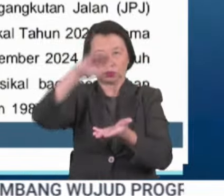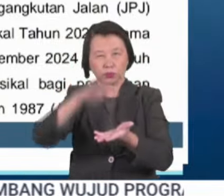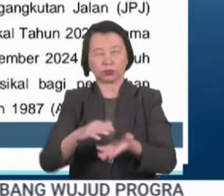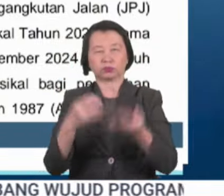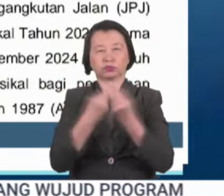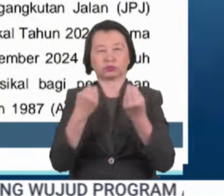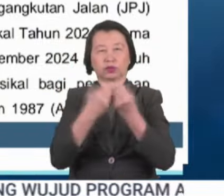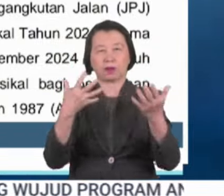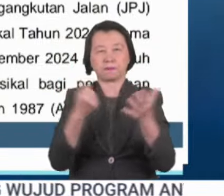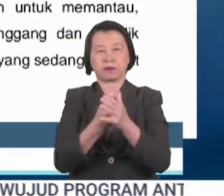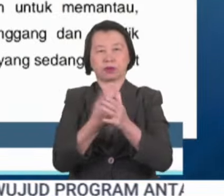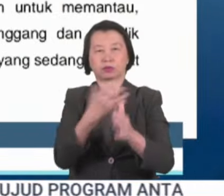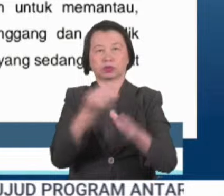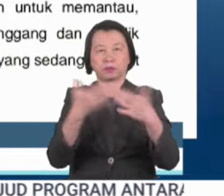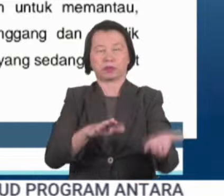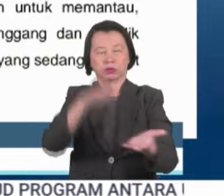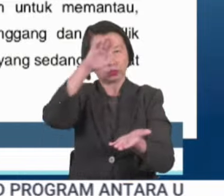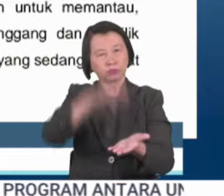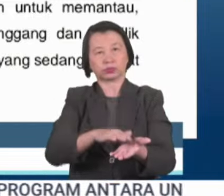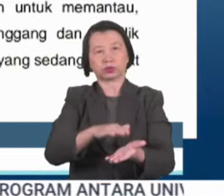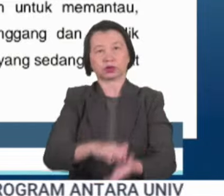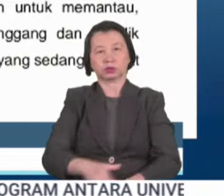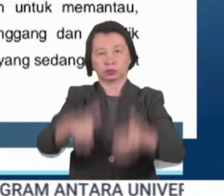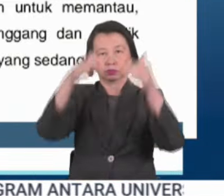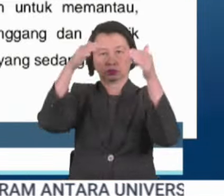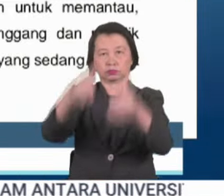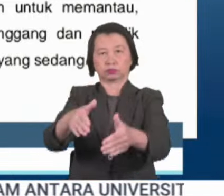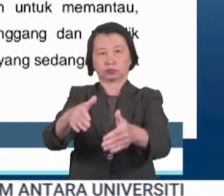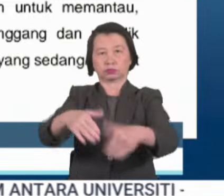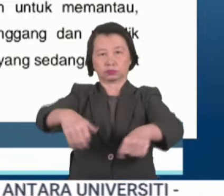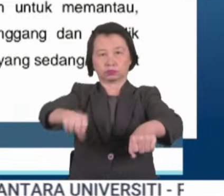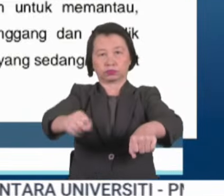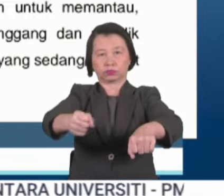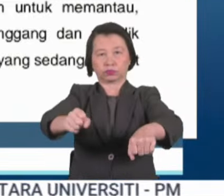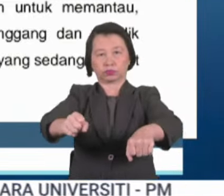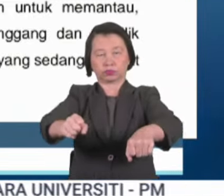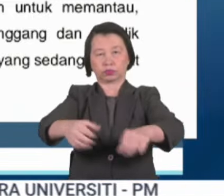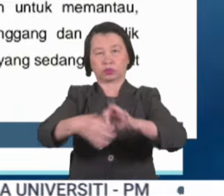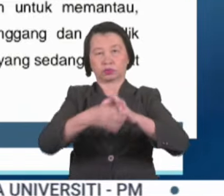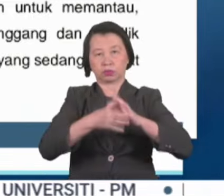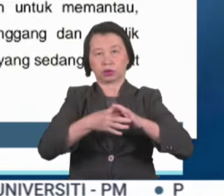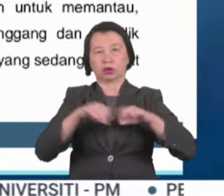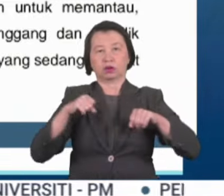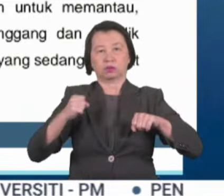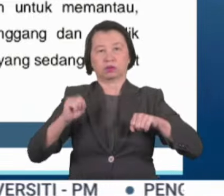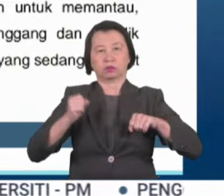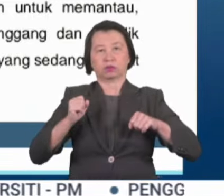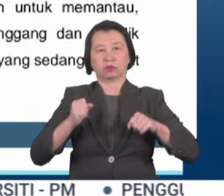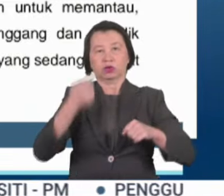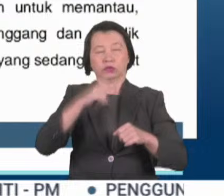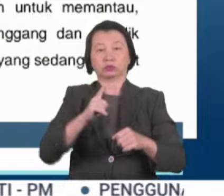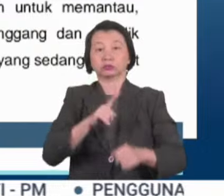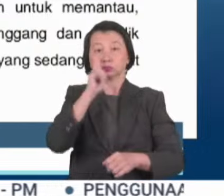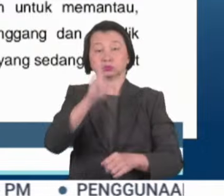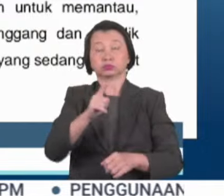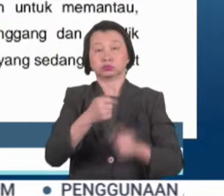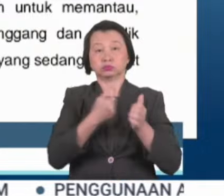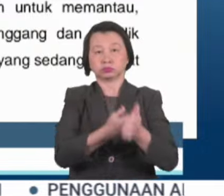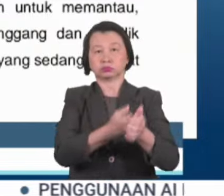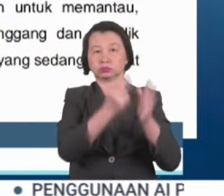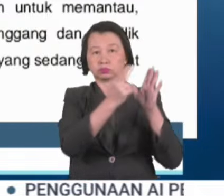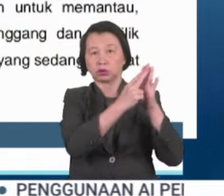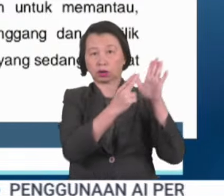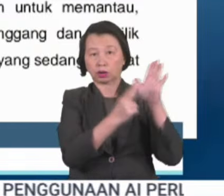meminimumkan kadar kemalangan dan kematian. Tumpuan diberikan terhadap penunggang dan pemilik motosikal. Ini bagi memastikan